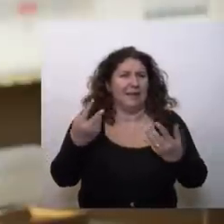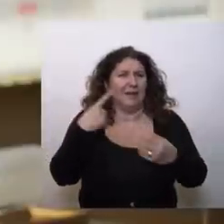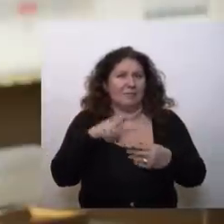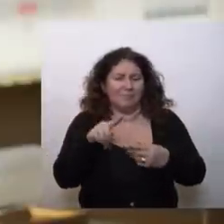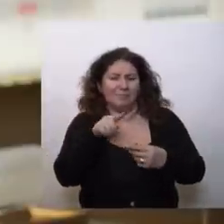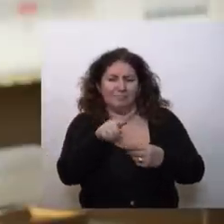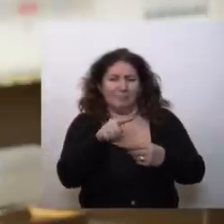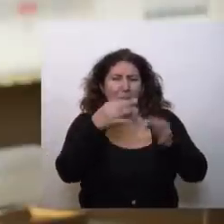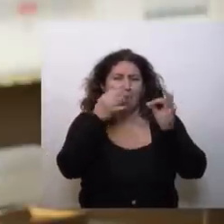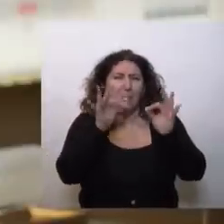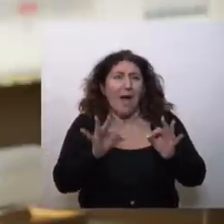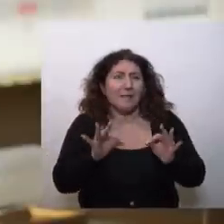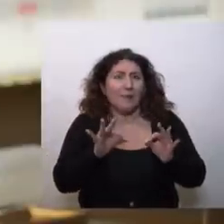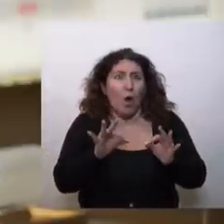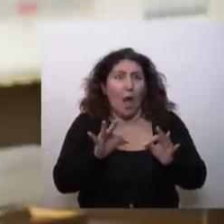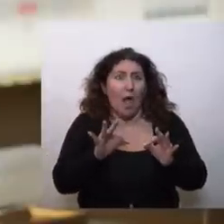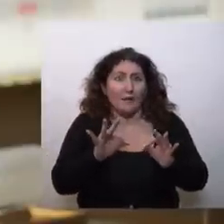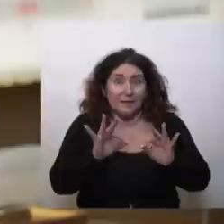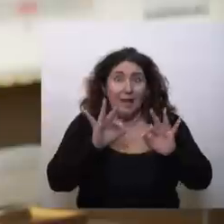particolarità. Particolarità